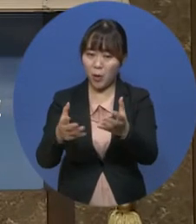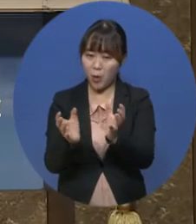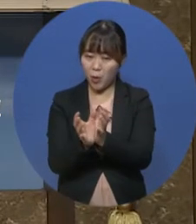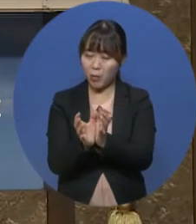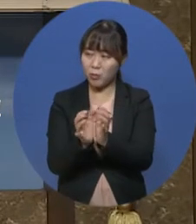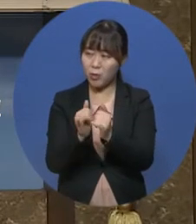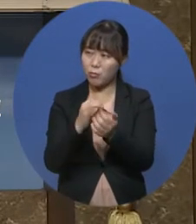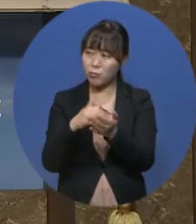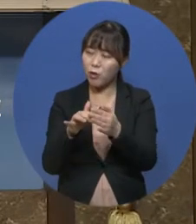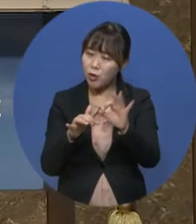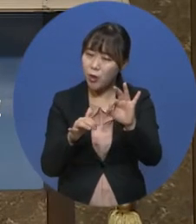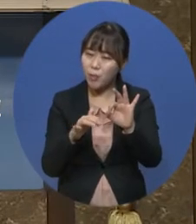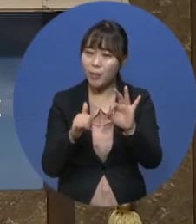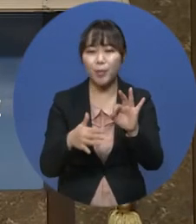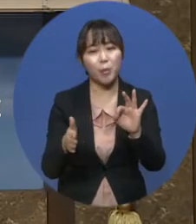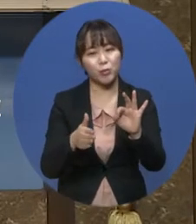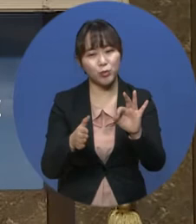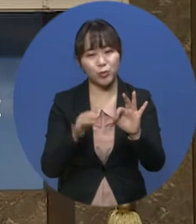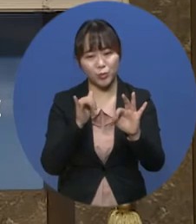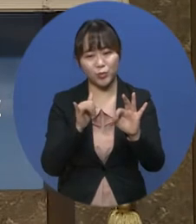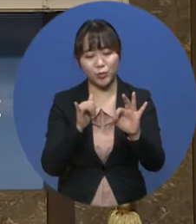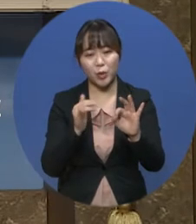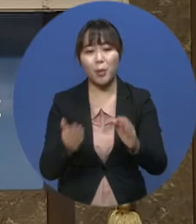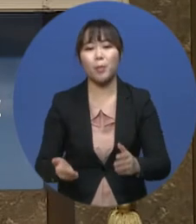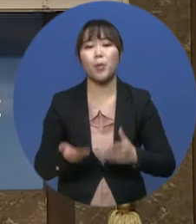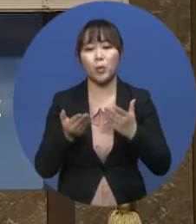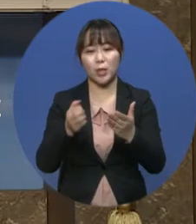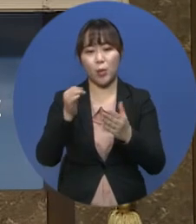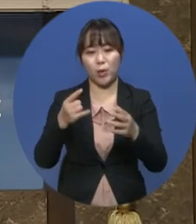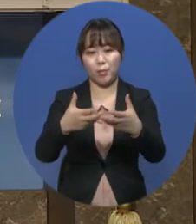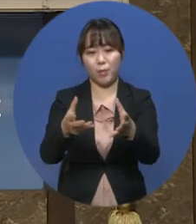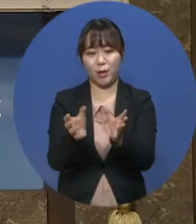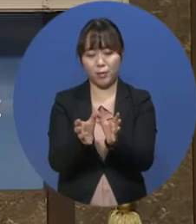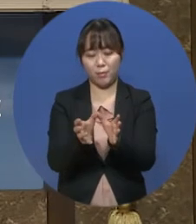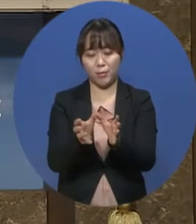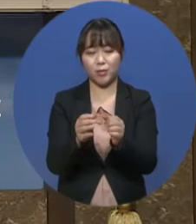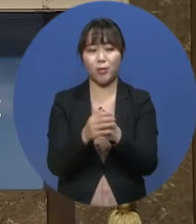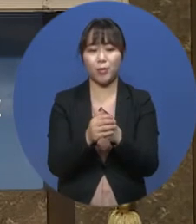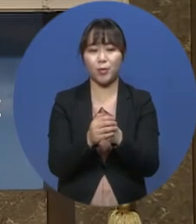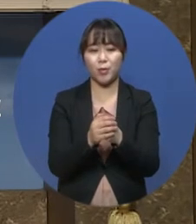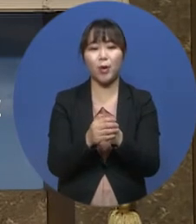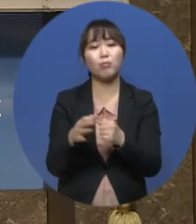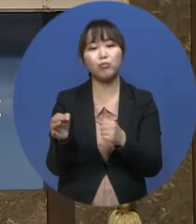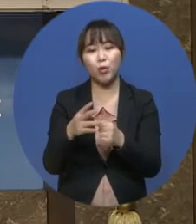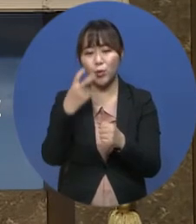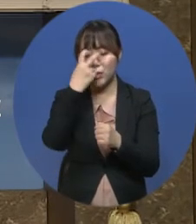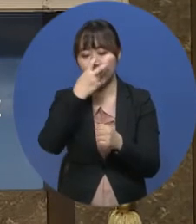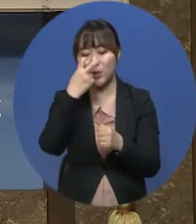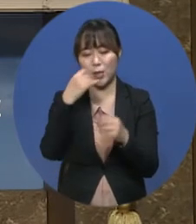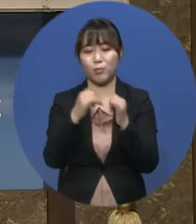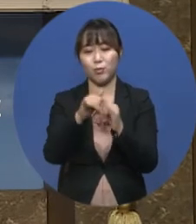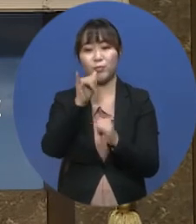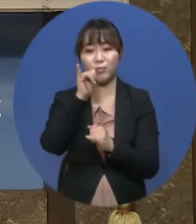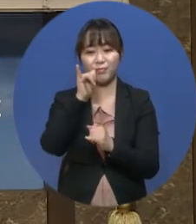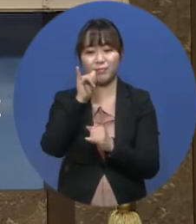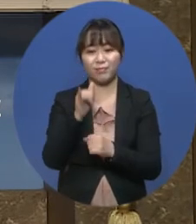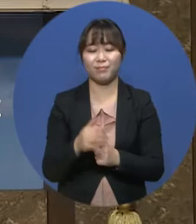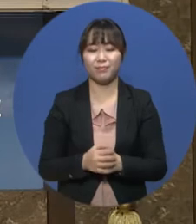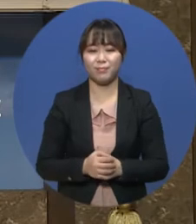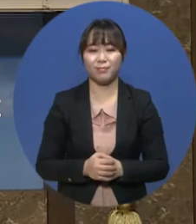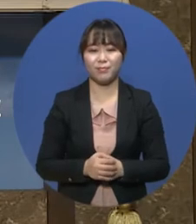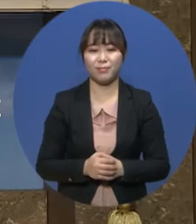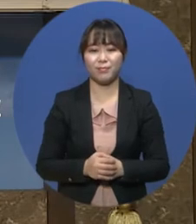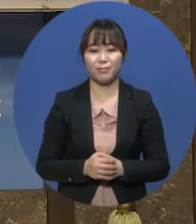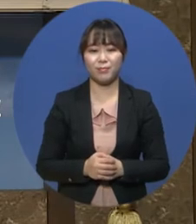열매 뿐이 이렇게 봉사회 를 구성해서 어 이제 무료 진료를 하시는 분들이 계세요 어 그래서